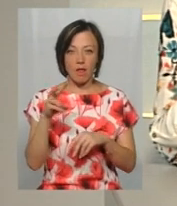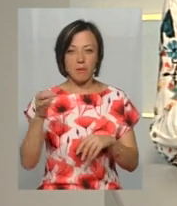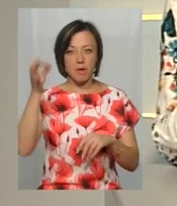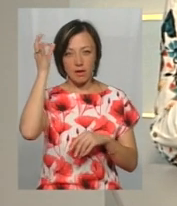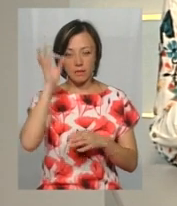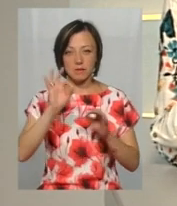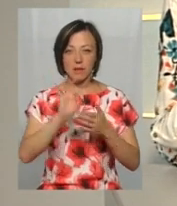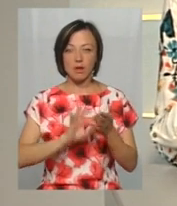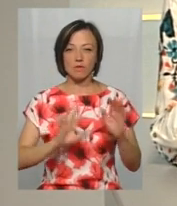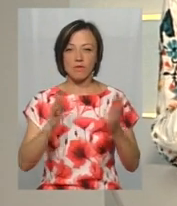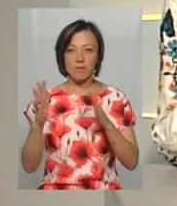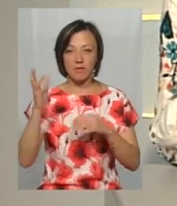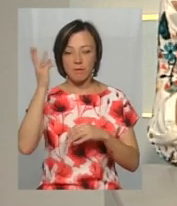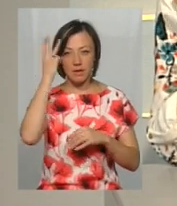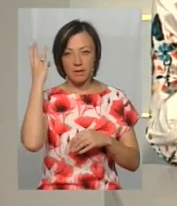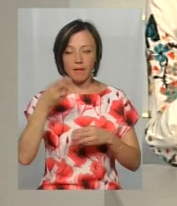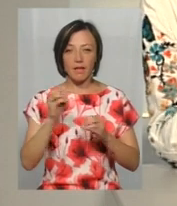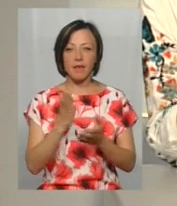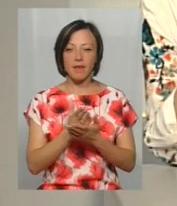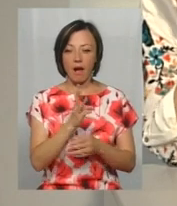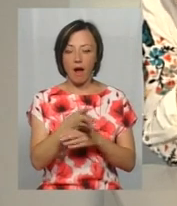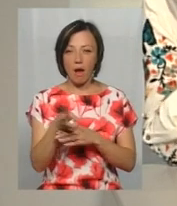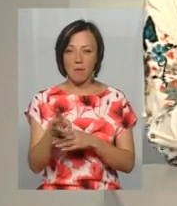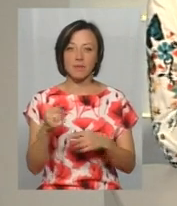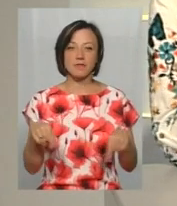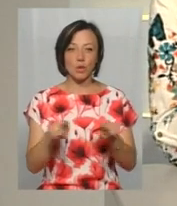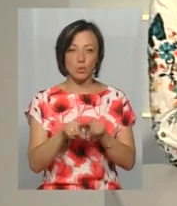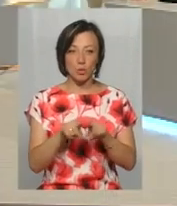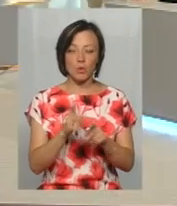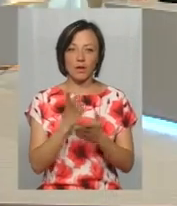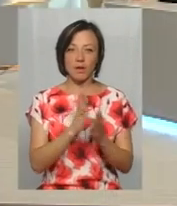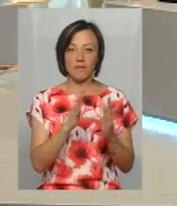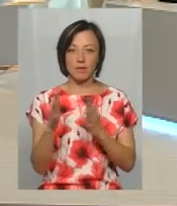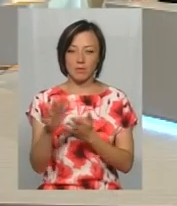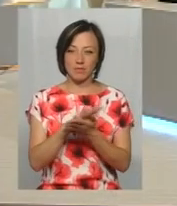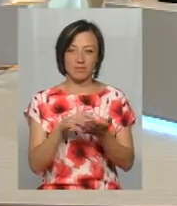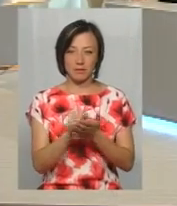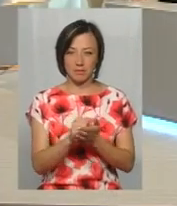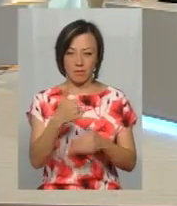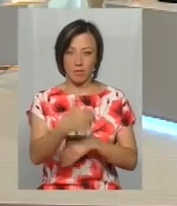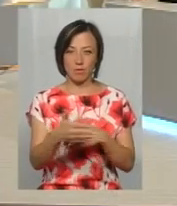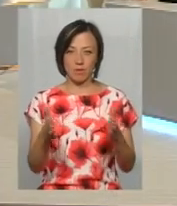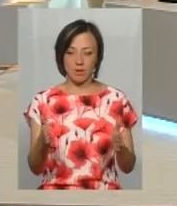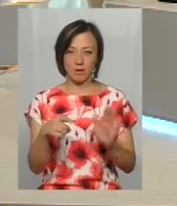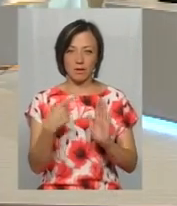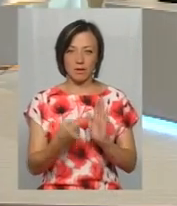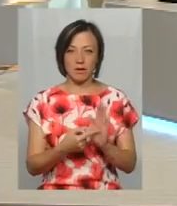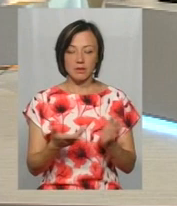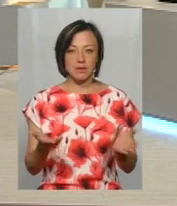пригадуються одразу випадки в Хмельницькому, там, де і є відеокамери, і все одно є випадки з вандалізмом.